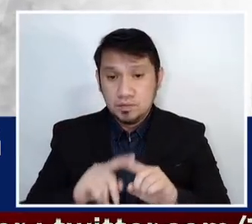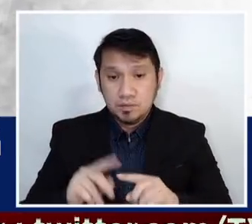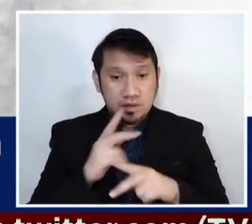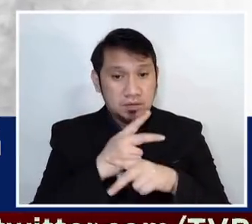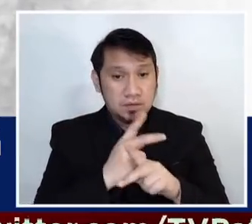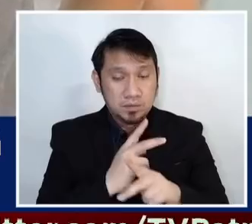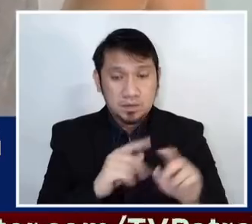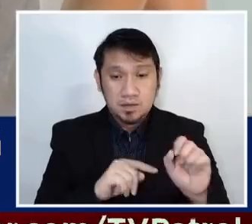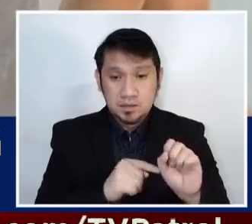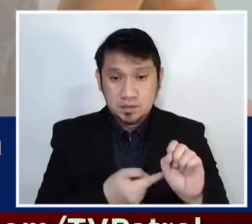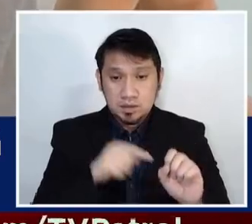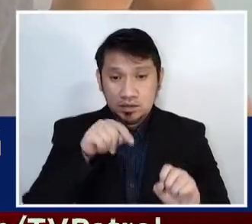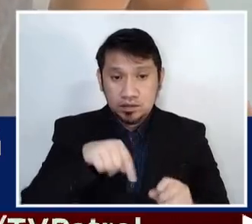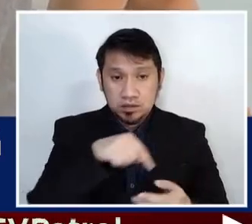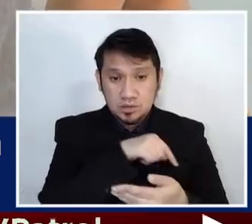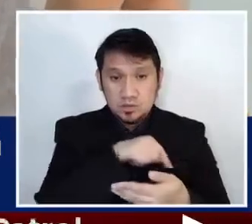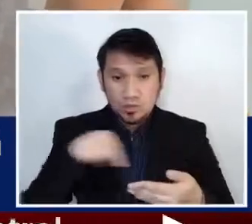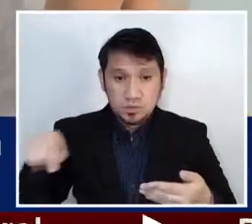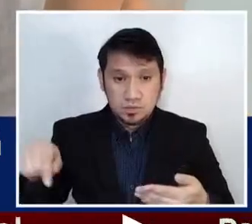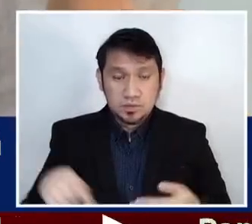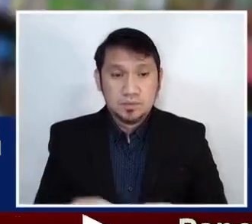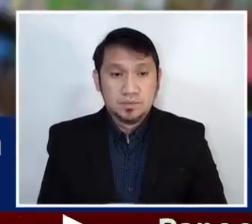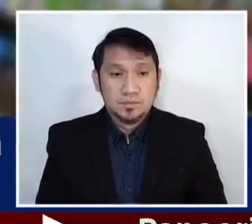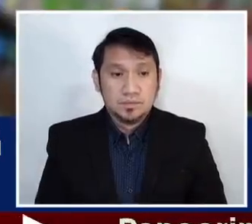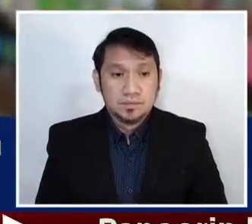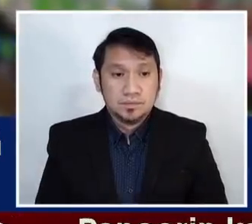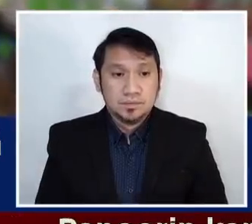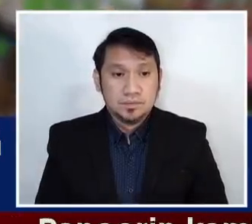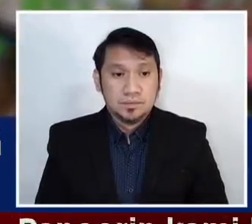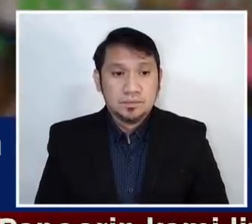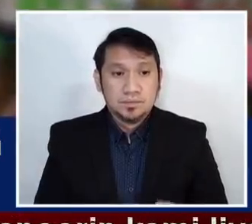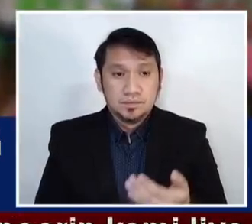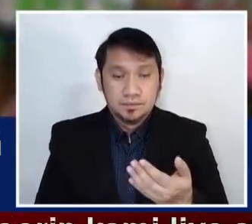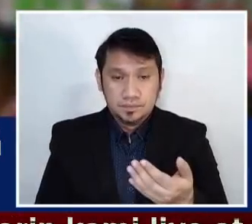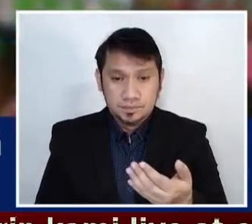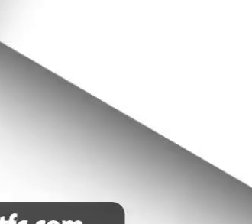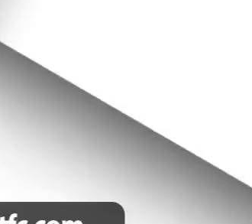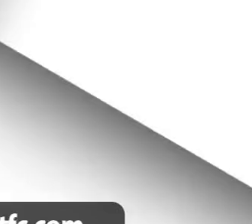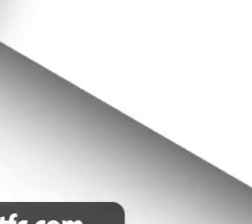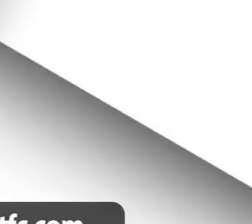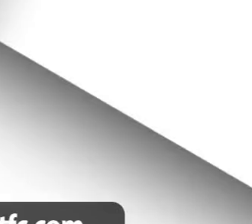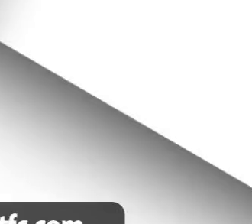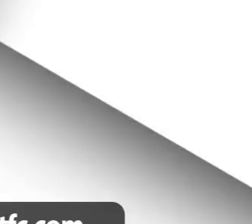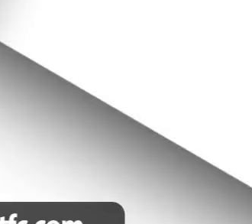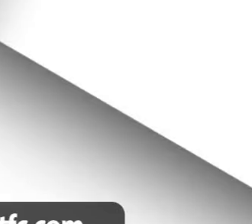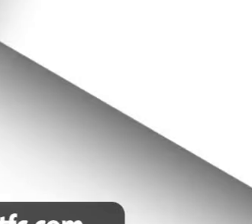simula ngayon linggo. Alvin L. Chico, ABS-CBN News.